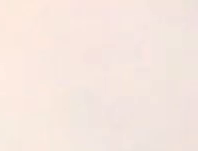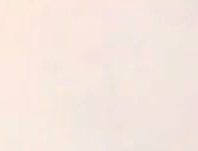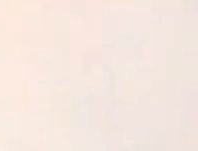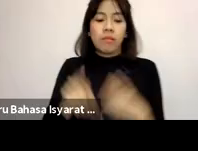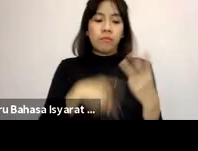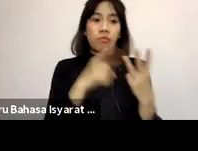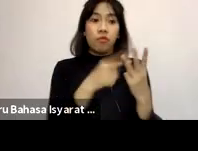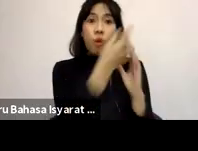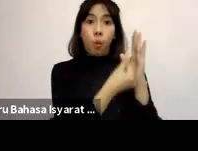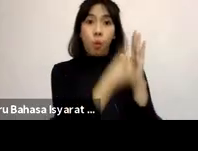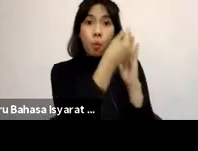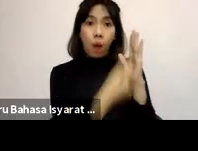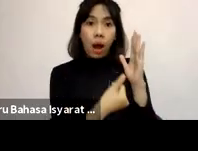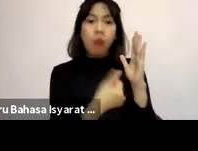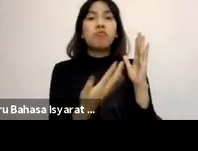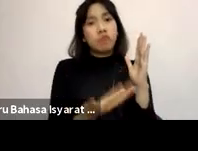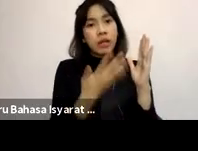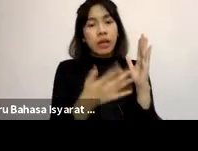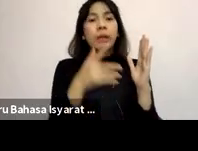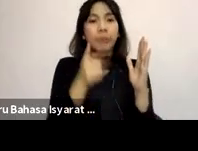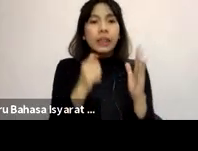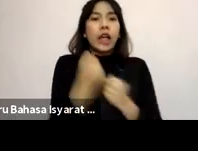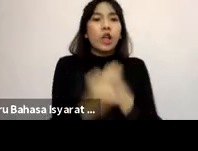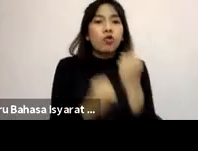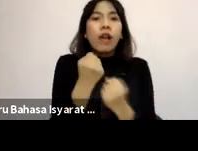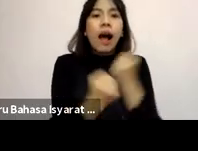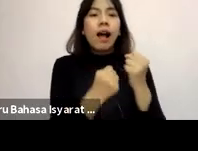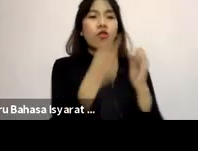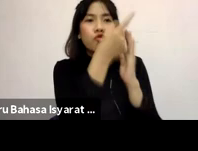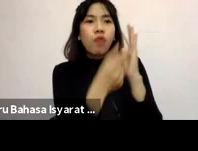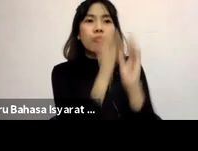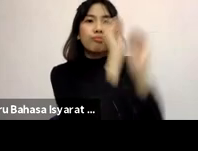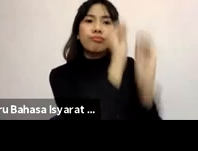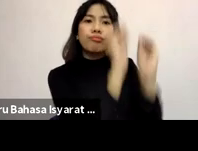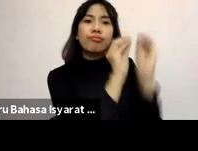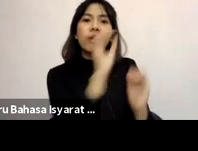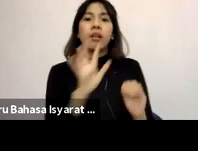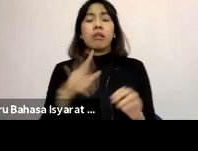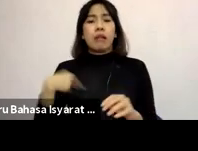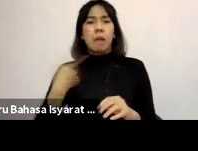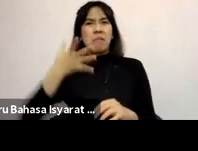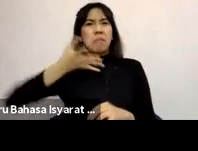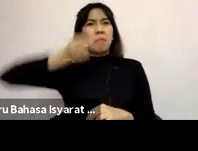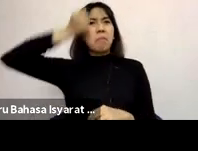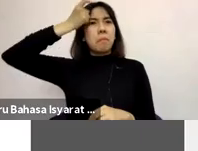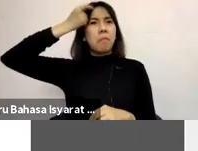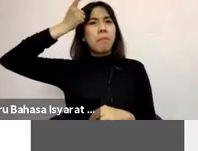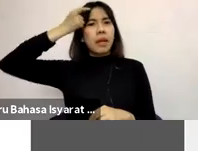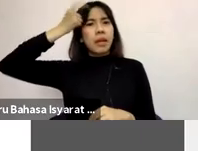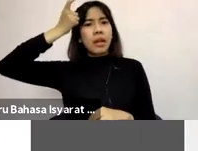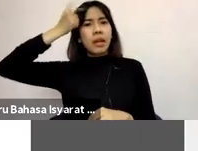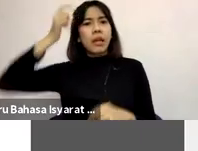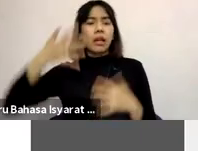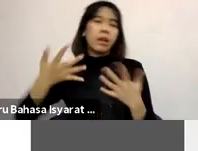yang ketemu saya bisa diupayakan jadi Kami menganggap bahwa itu tidak bukan